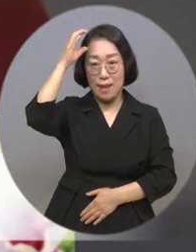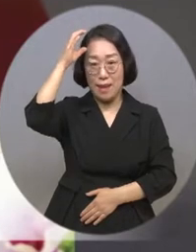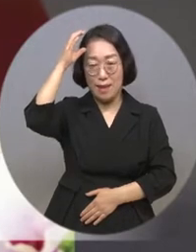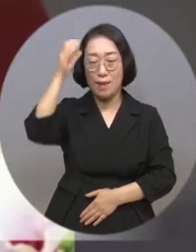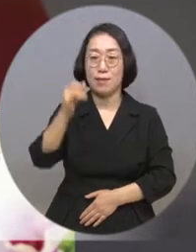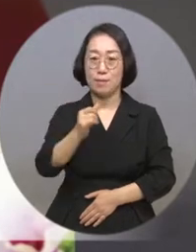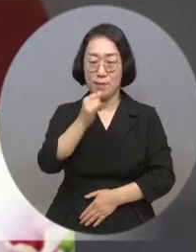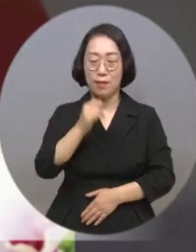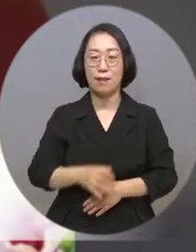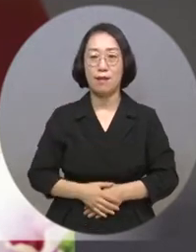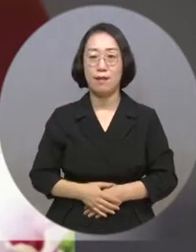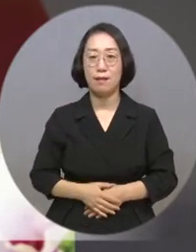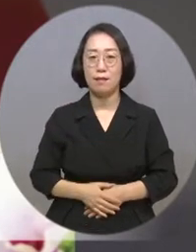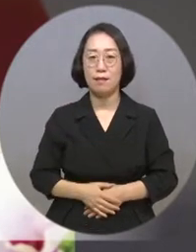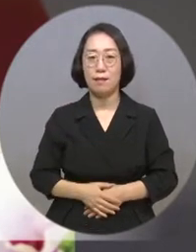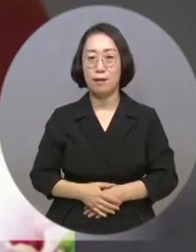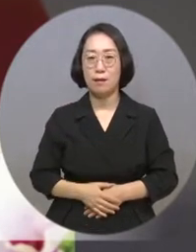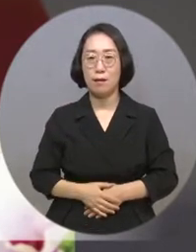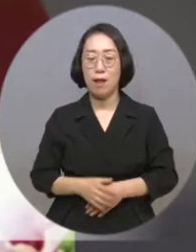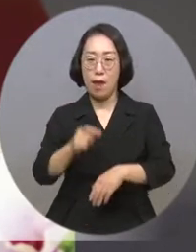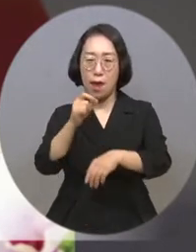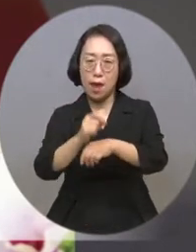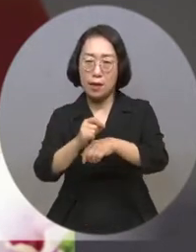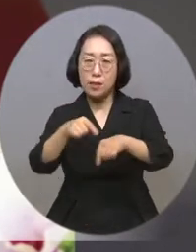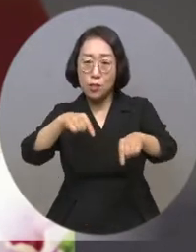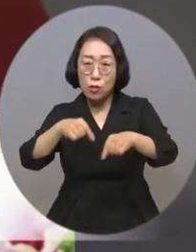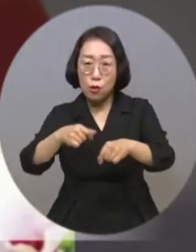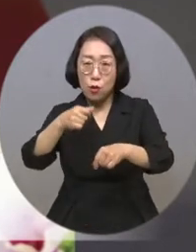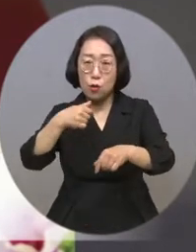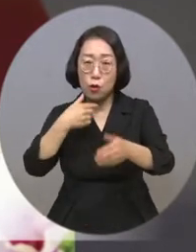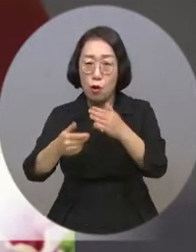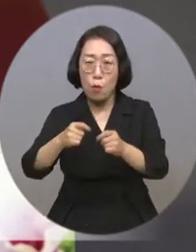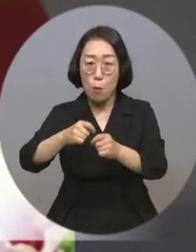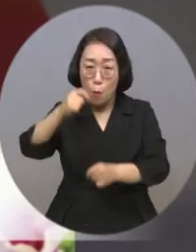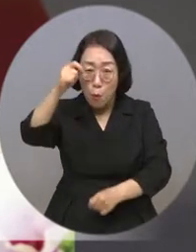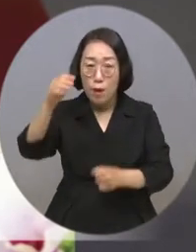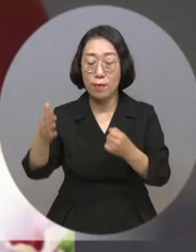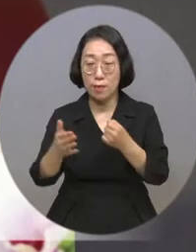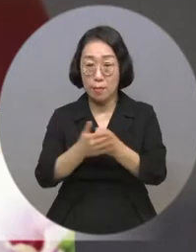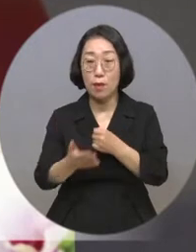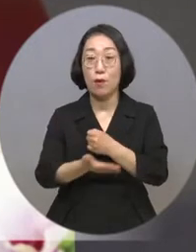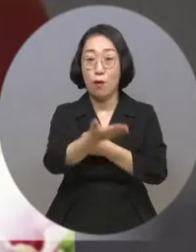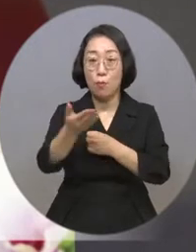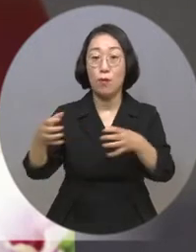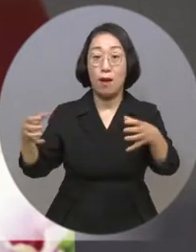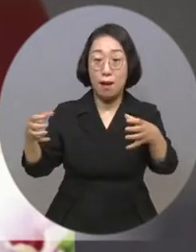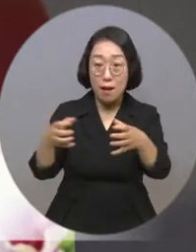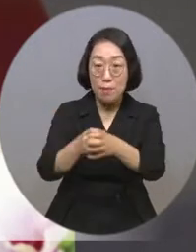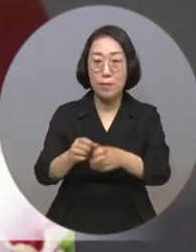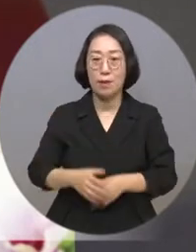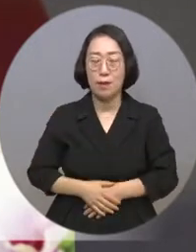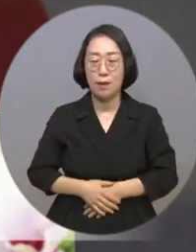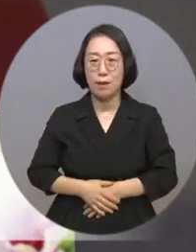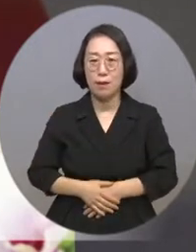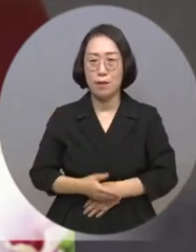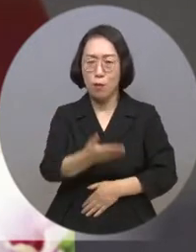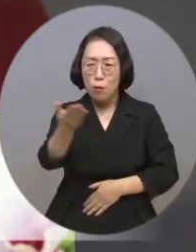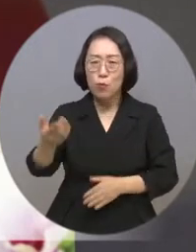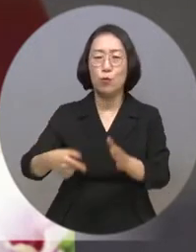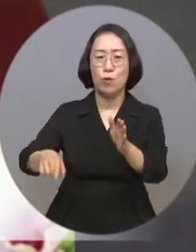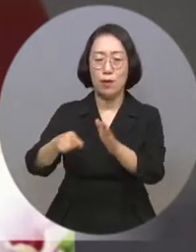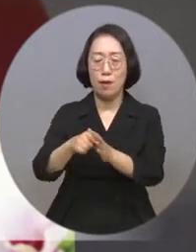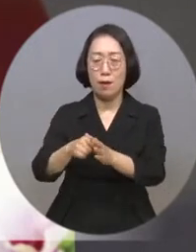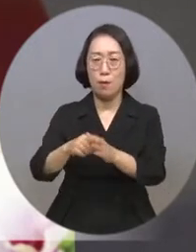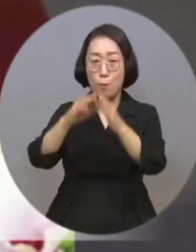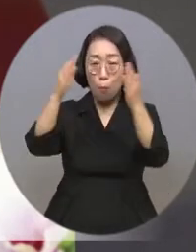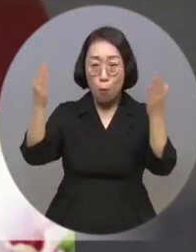가득합니다. 4년간의 행정 경험과 노하우를 바탕으로 시민과 함께 시민을 위해 나와